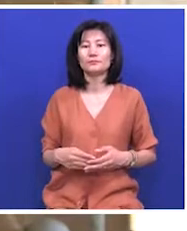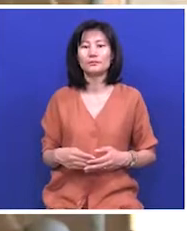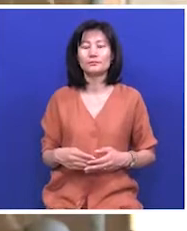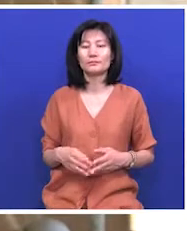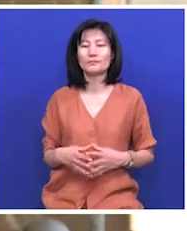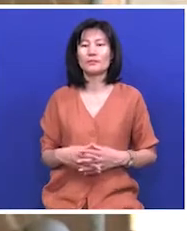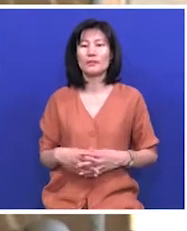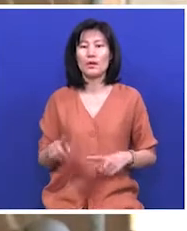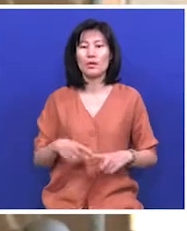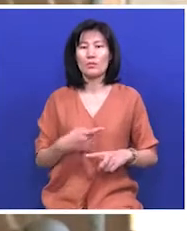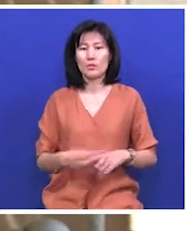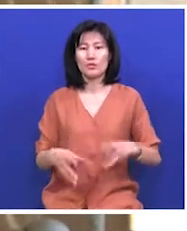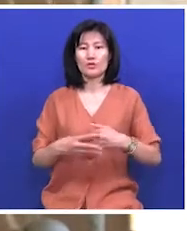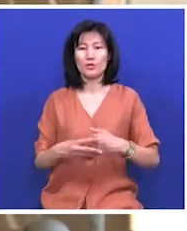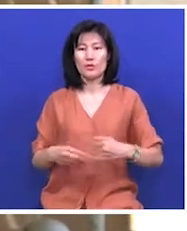жерде